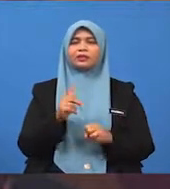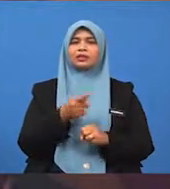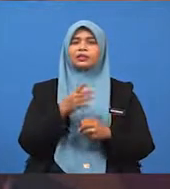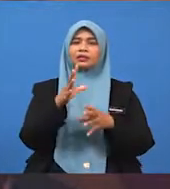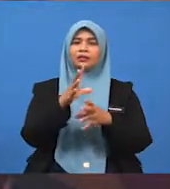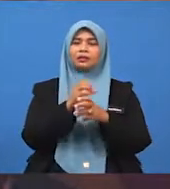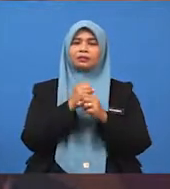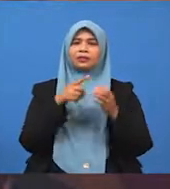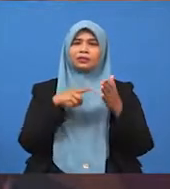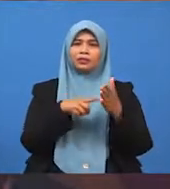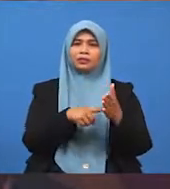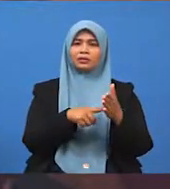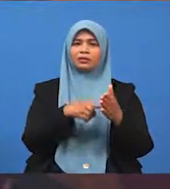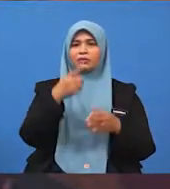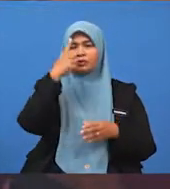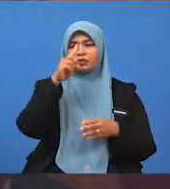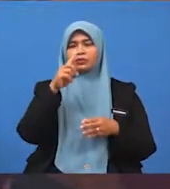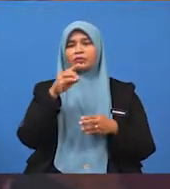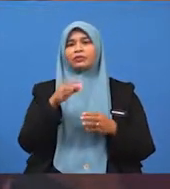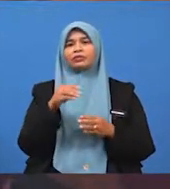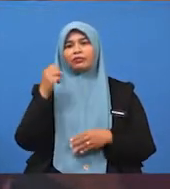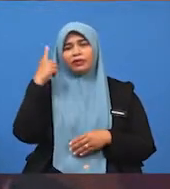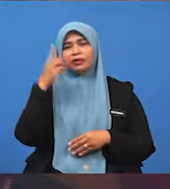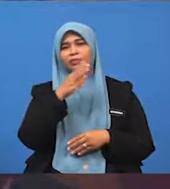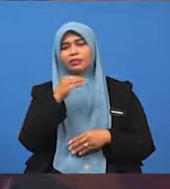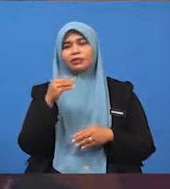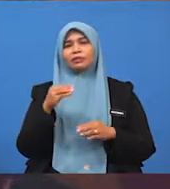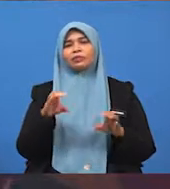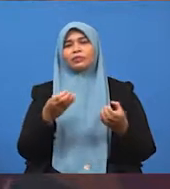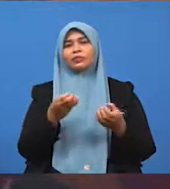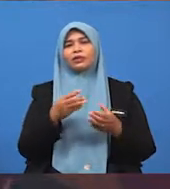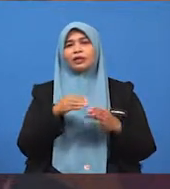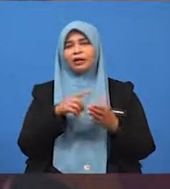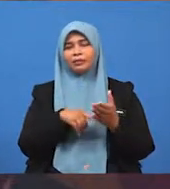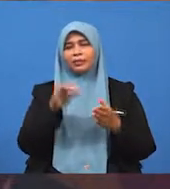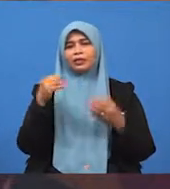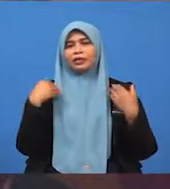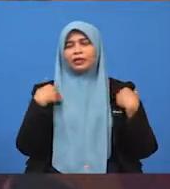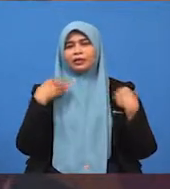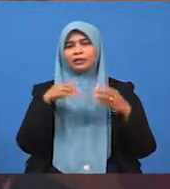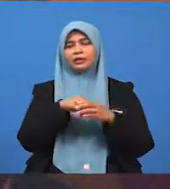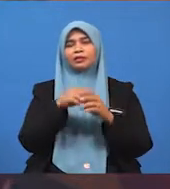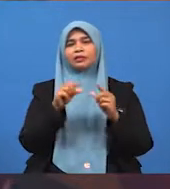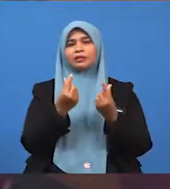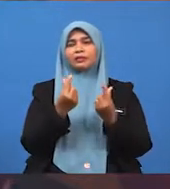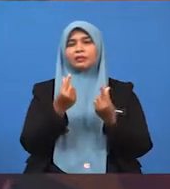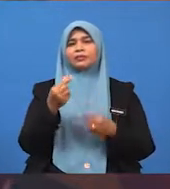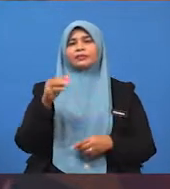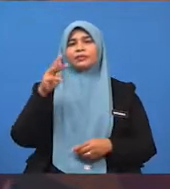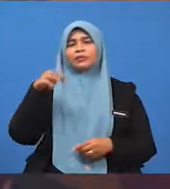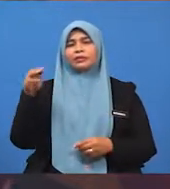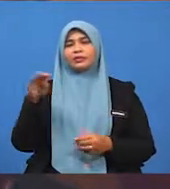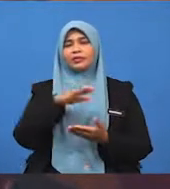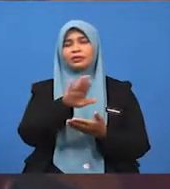Murid-murid sekalian, Nuzul Quran atau penurunan Al-Quran kepada Nabi sallallahu alaihi wasallam